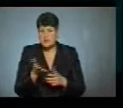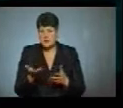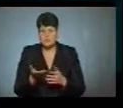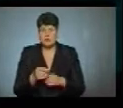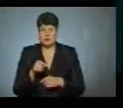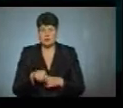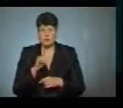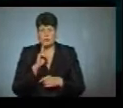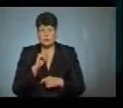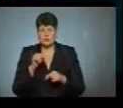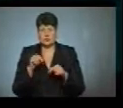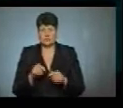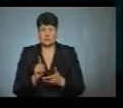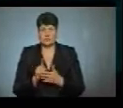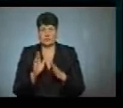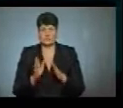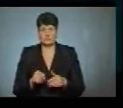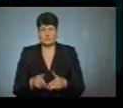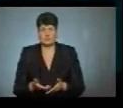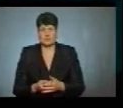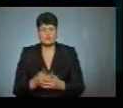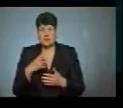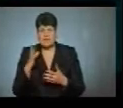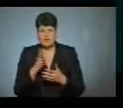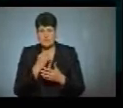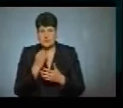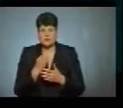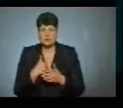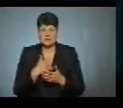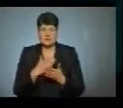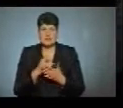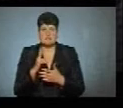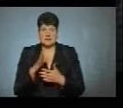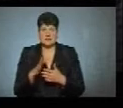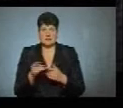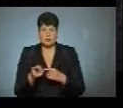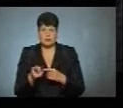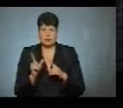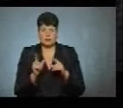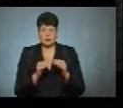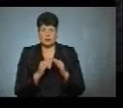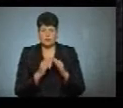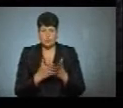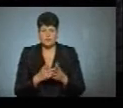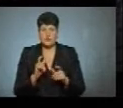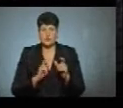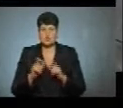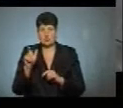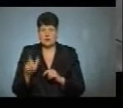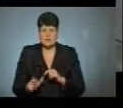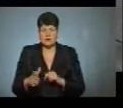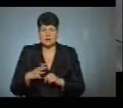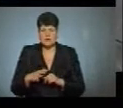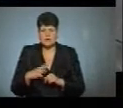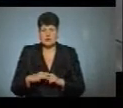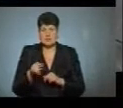А поки що тут можу бути. Як не вдасться, то в мене квартира в Тернополі, поїду додому. Студентка Ольга Кучер на пероні очікує,